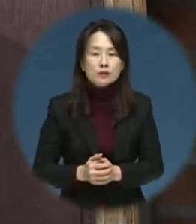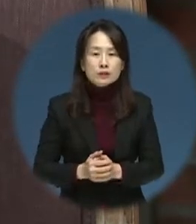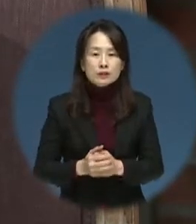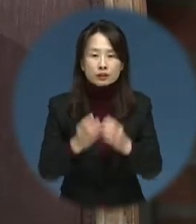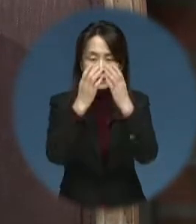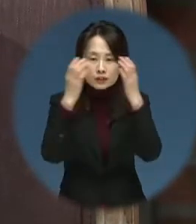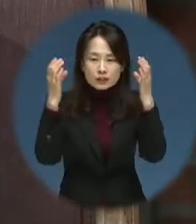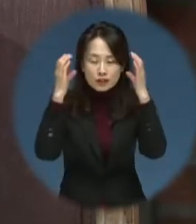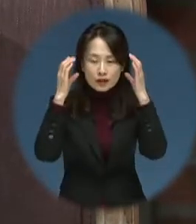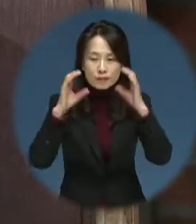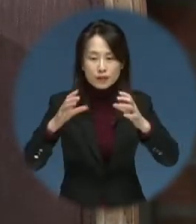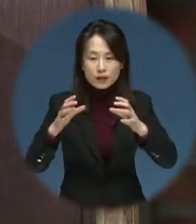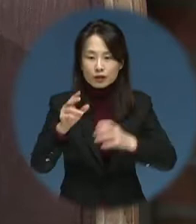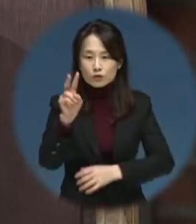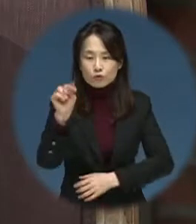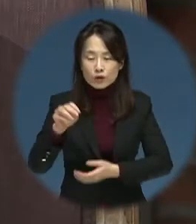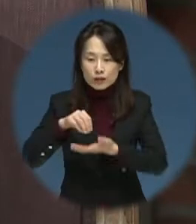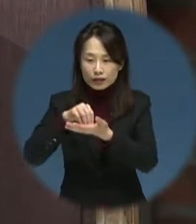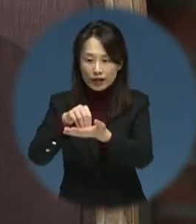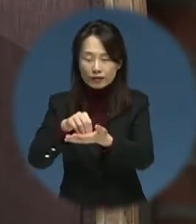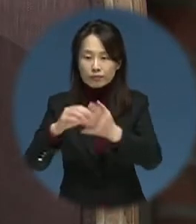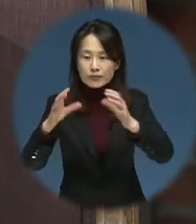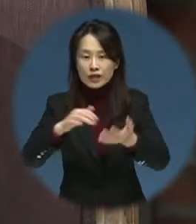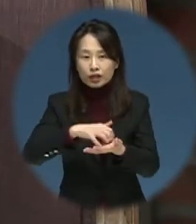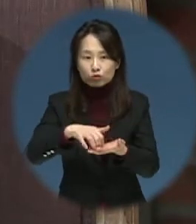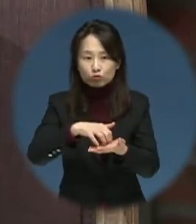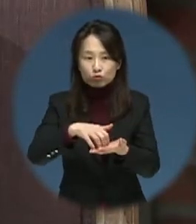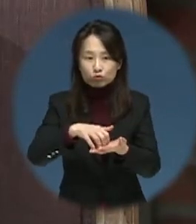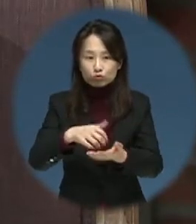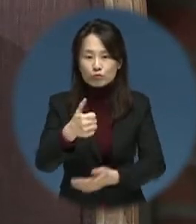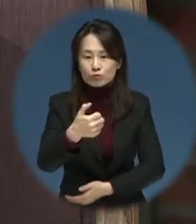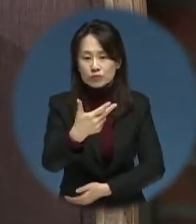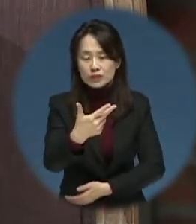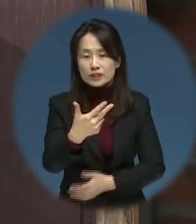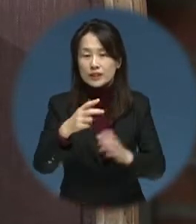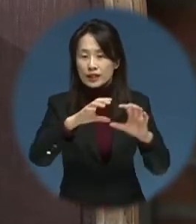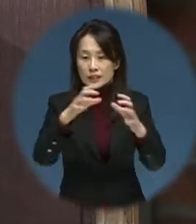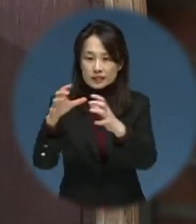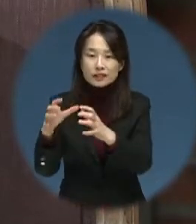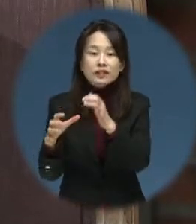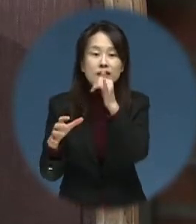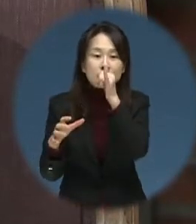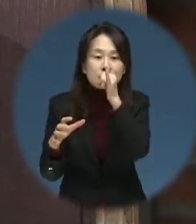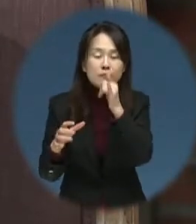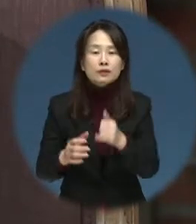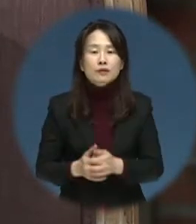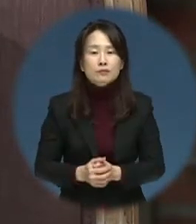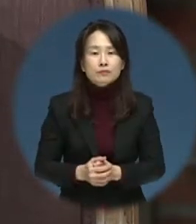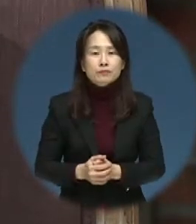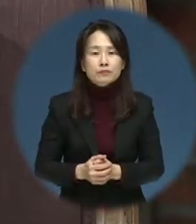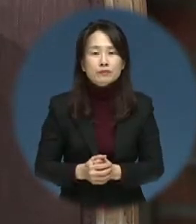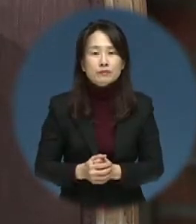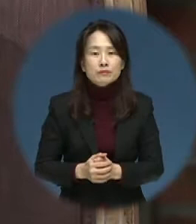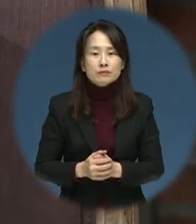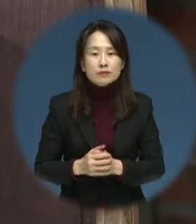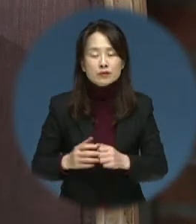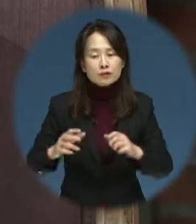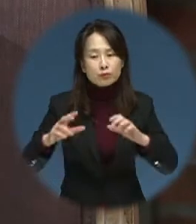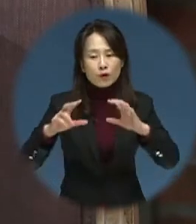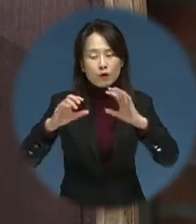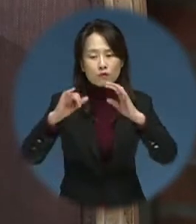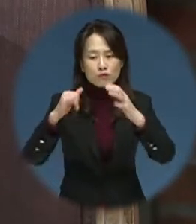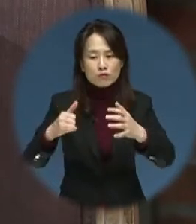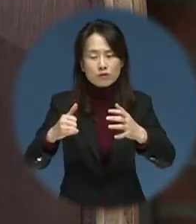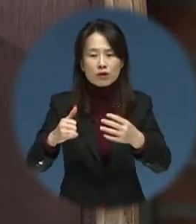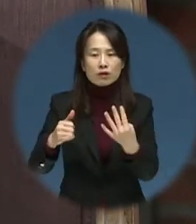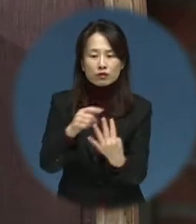국가로 유엔에 가입하고 있는 나라가 정회원국 기준으로 57개국입니다. 예. 그러니까 뭐 지구촌 한 4분의